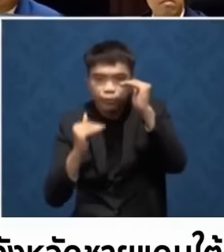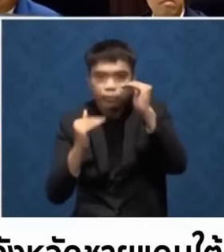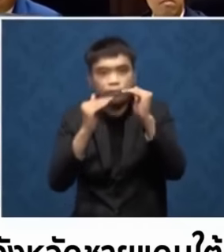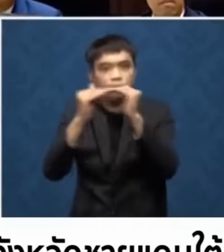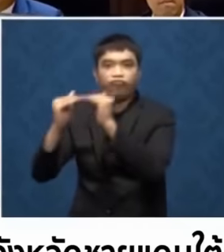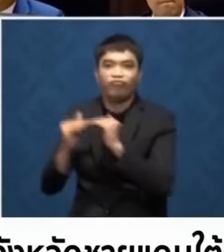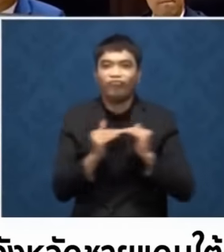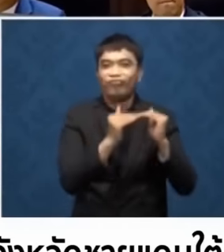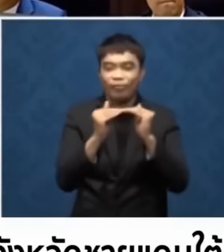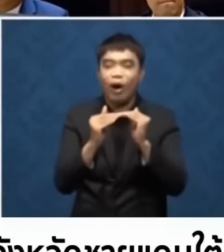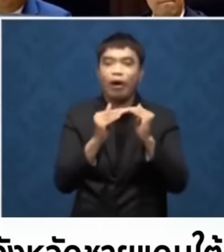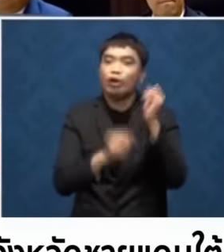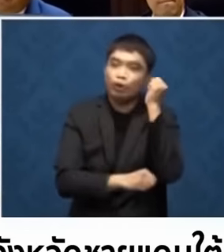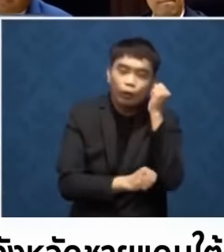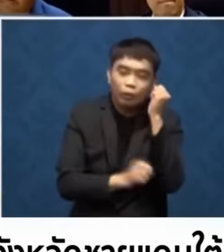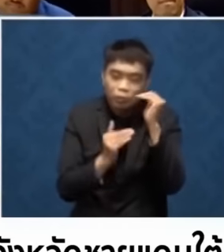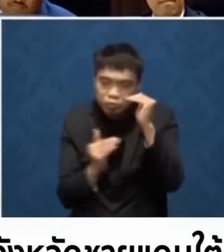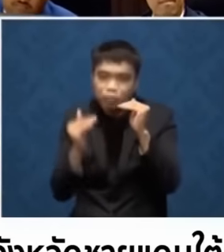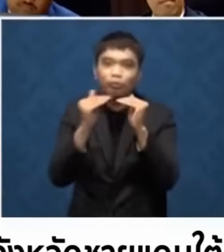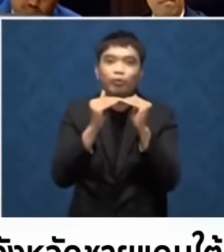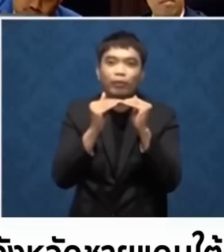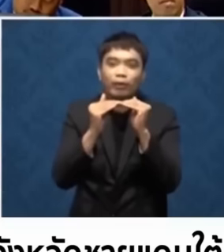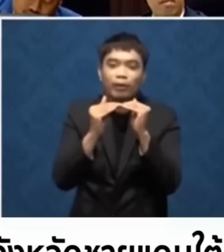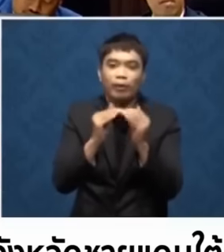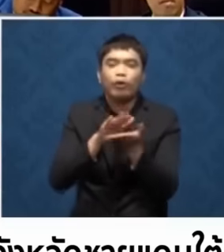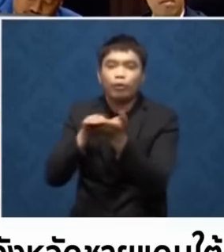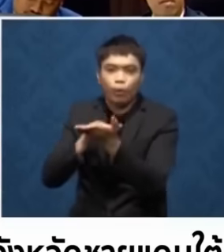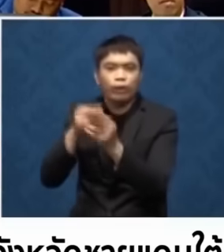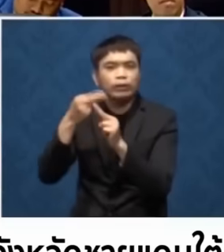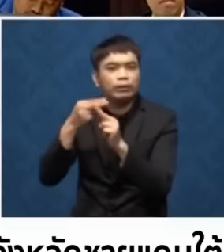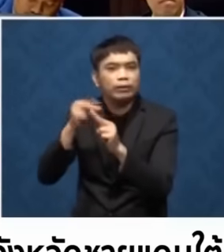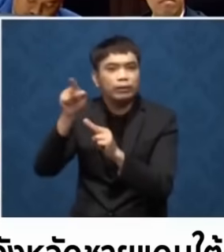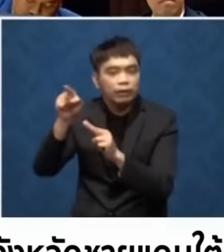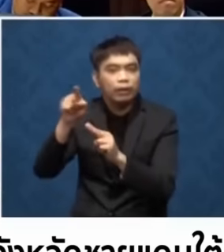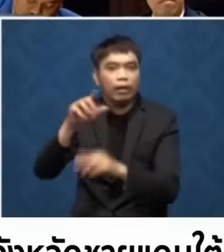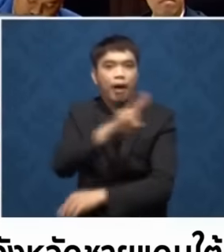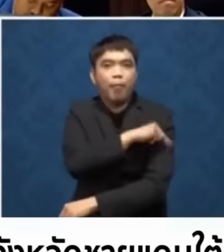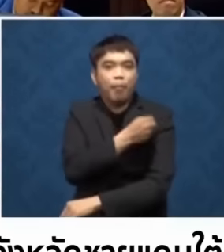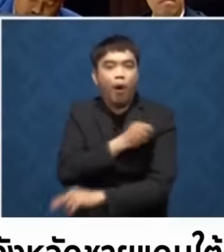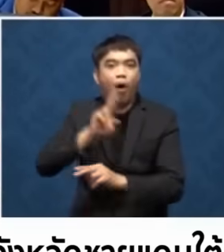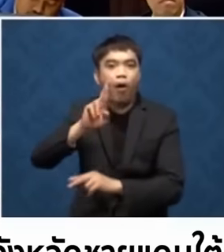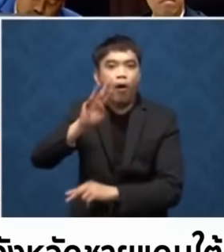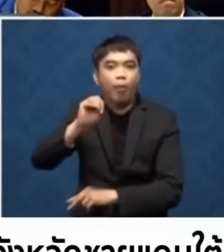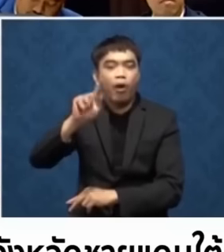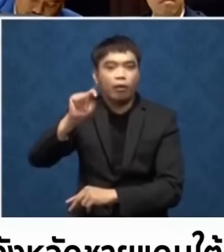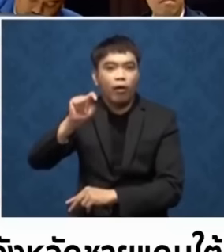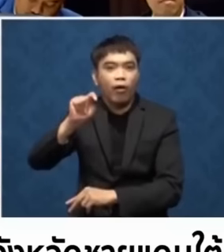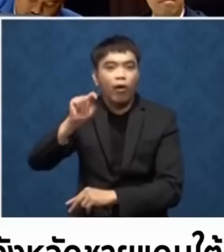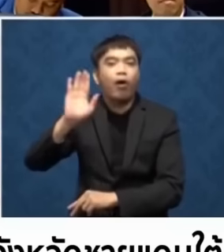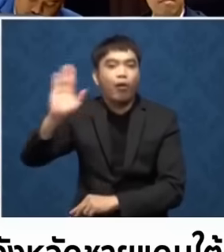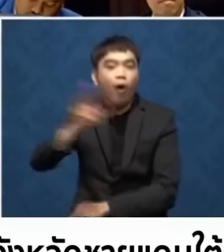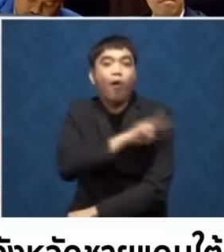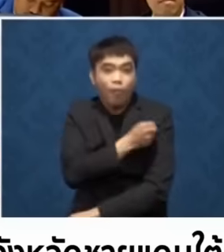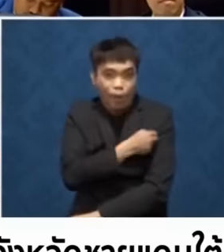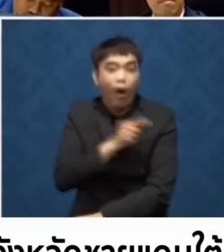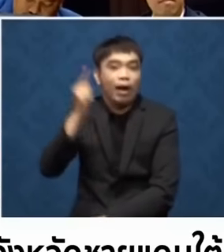ความเหลื่อมล้ำทางสาธารณสุขท่านอดีตท่านขออภัยครับท่านรัฐมนตรีสาธารณสุข จากพรรคภูมิใจไทยท่านคงทราบดีนะครับว่าปัญ